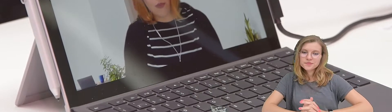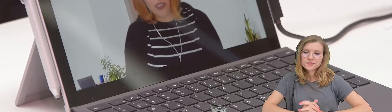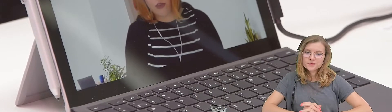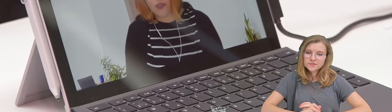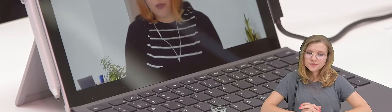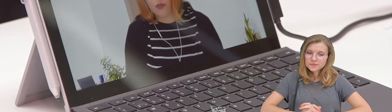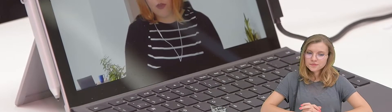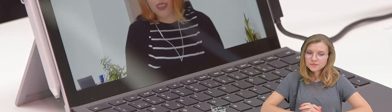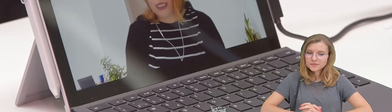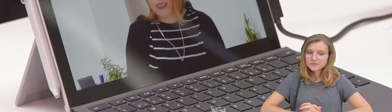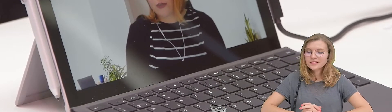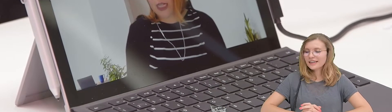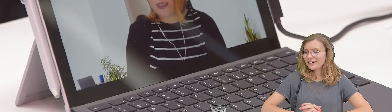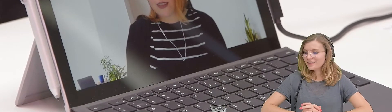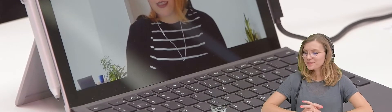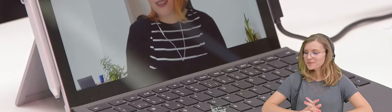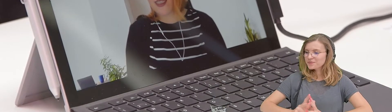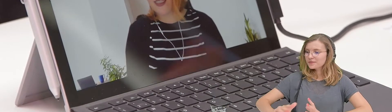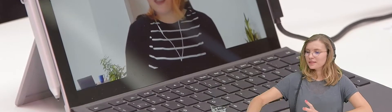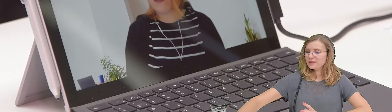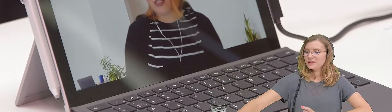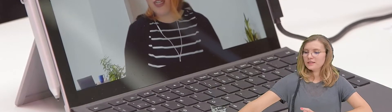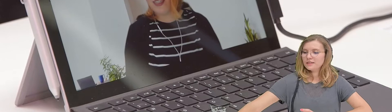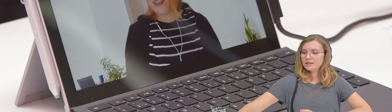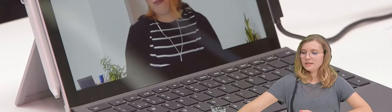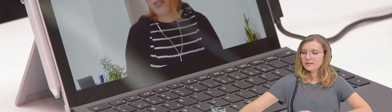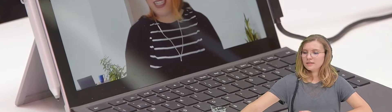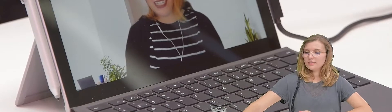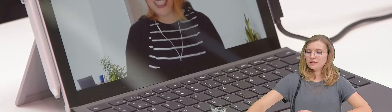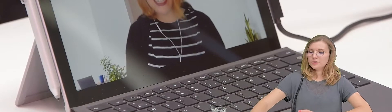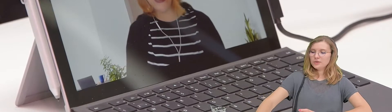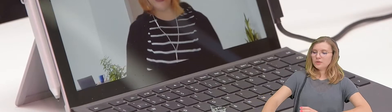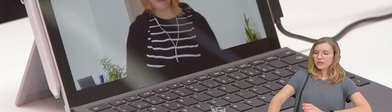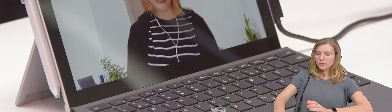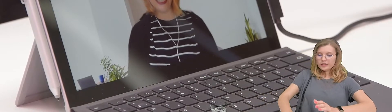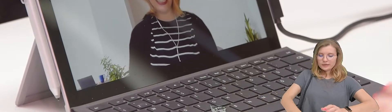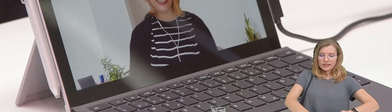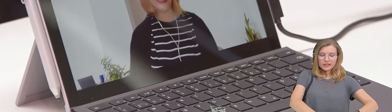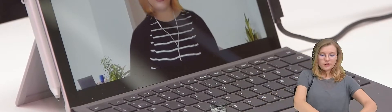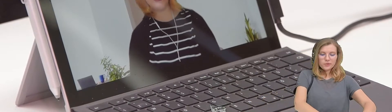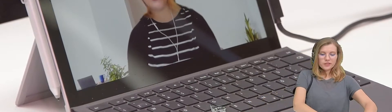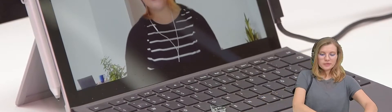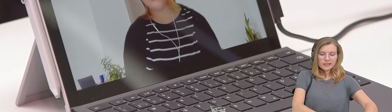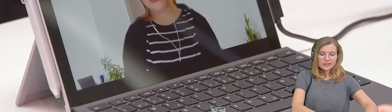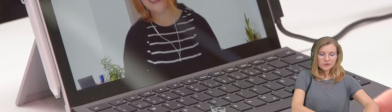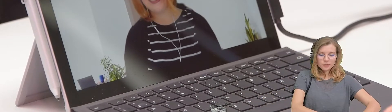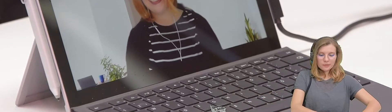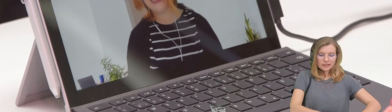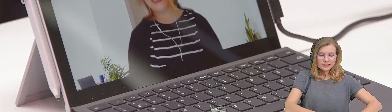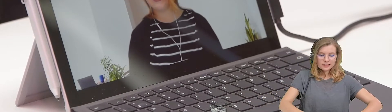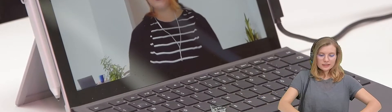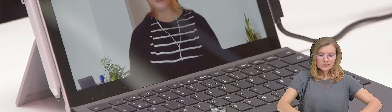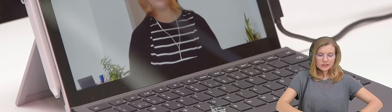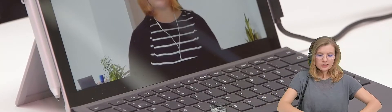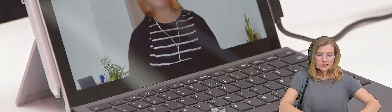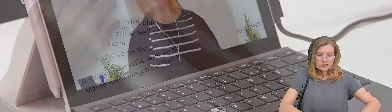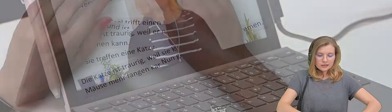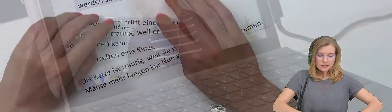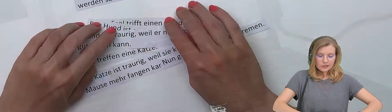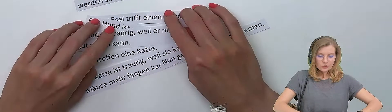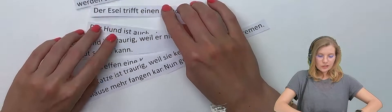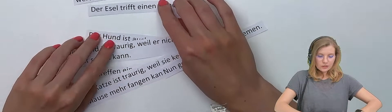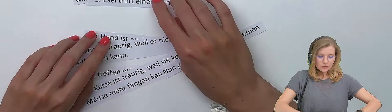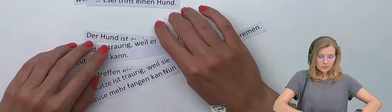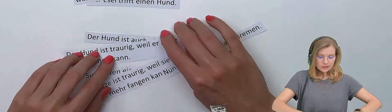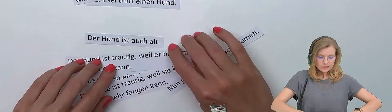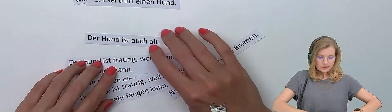wir haben da natürlich mal was vorbereitet. Du Na hast klar. Das wahrscheinlich vor dir liegen. So, ich hole jetzt, ja, genau, hol jetzt mal hier alles rüber. Man hat jetzt also Sehr hier, schön.